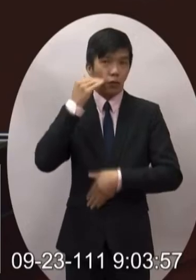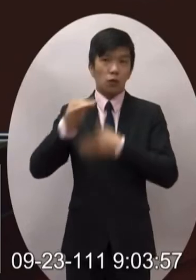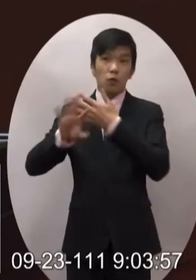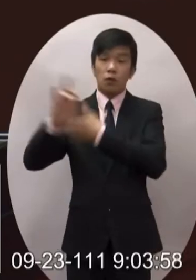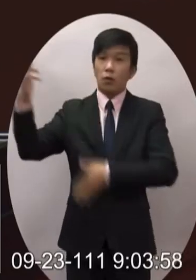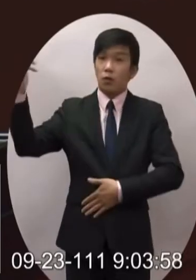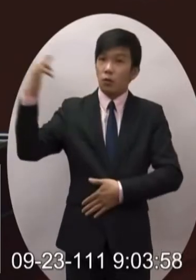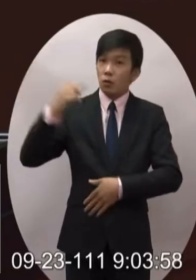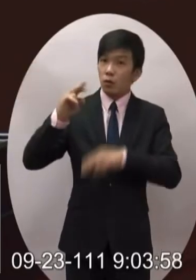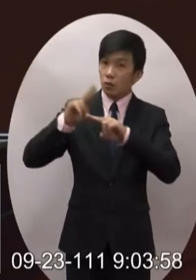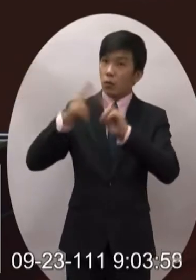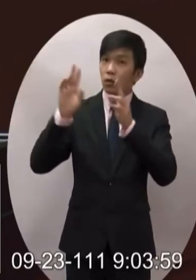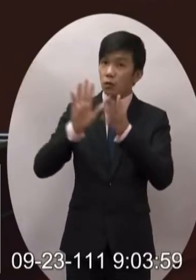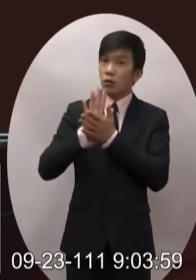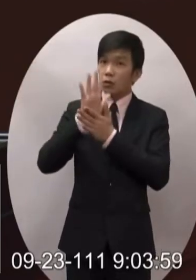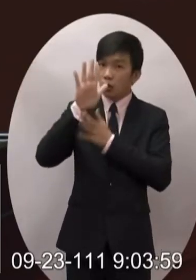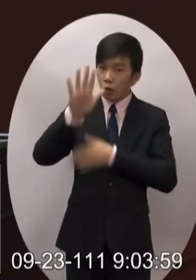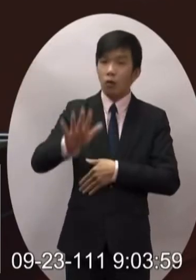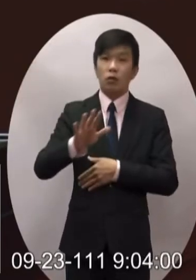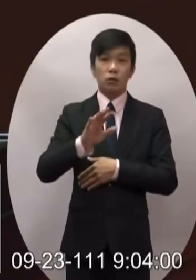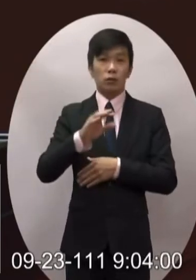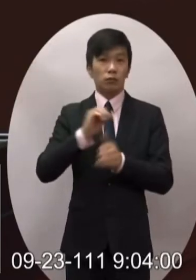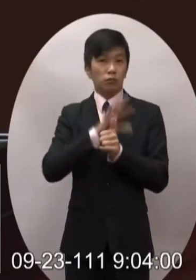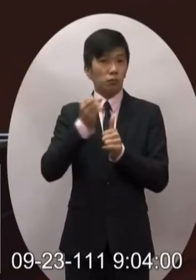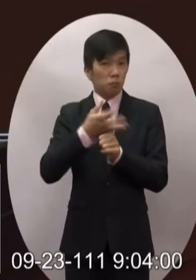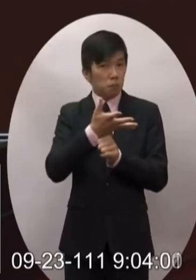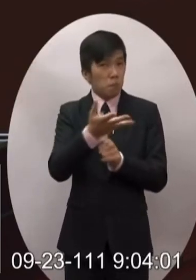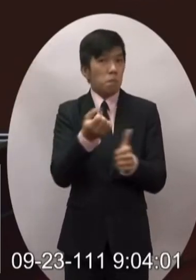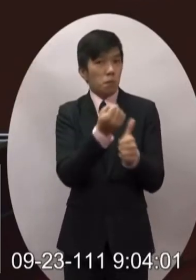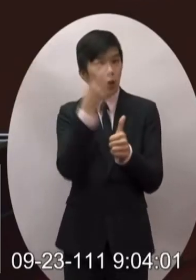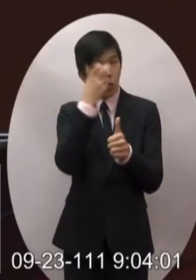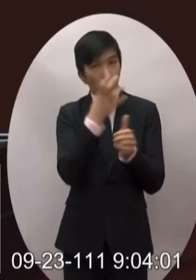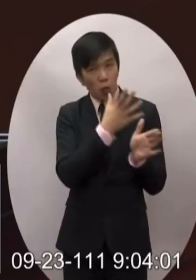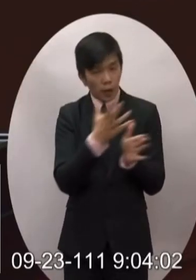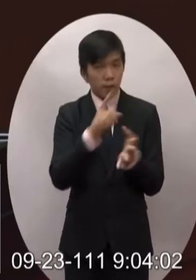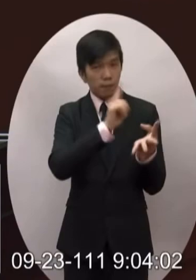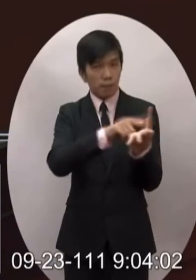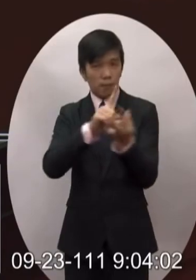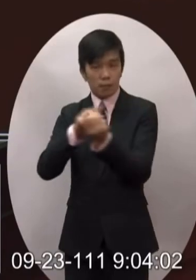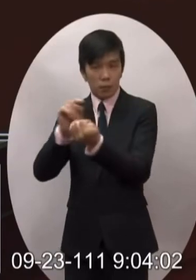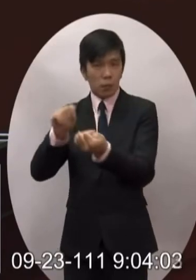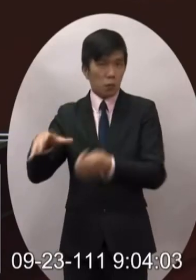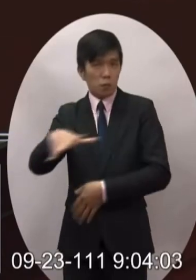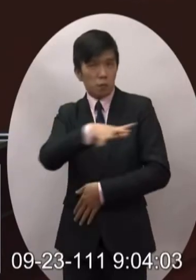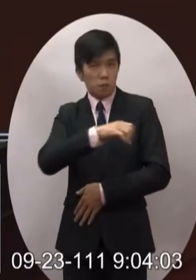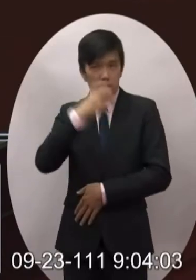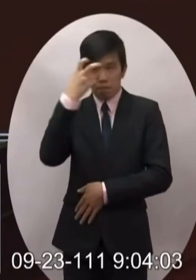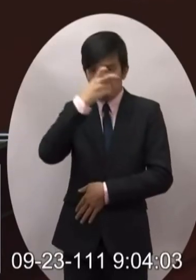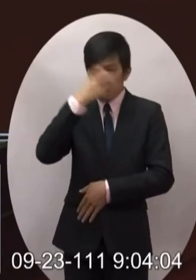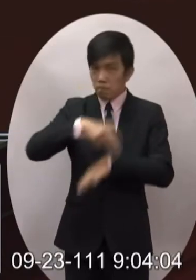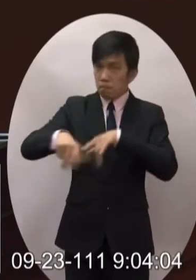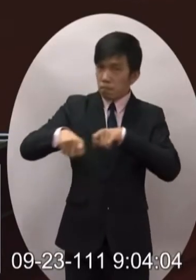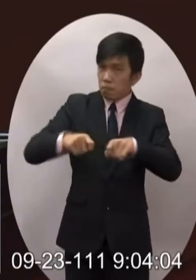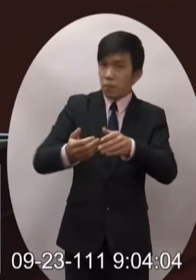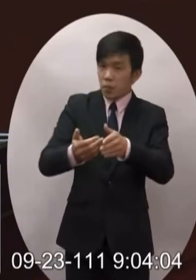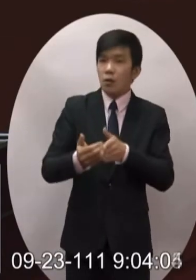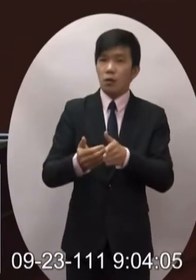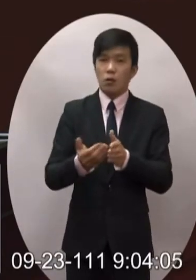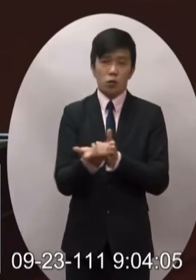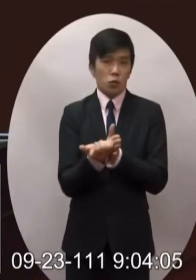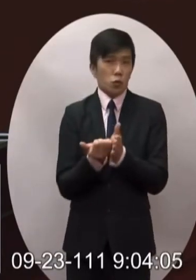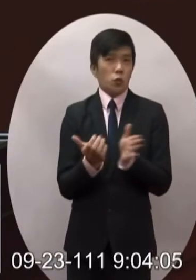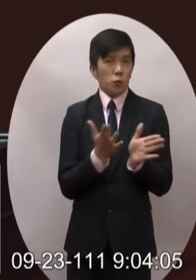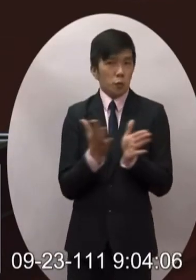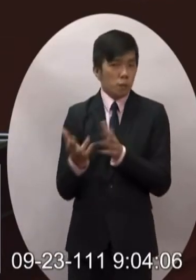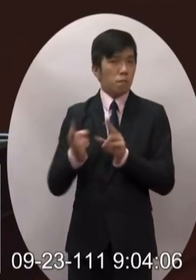后疫情的时代管理，要求政府进行全盘审视与规划，真正谋定而后动，超前部